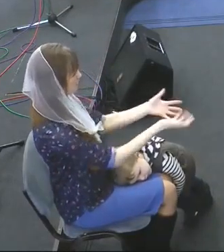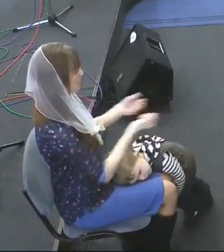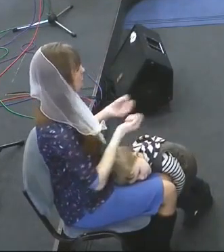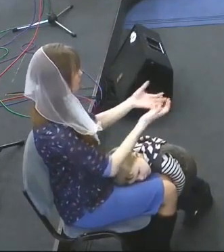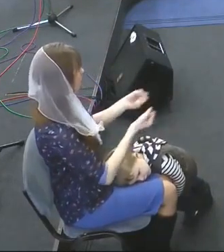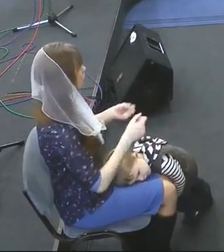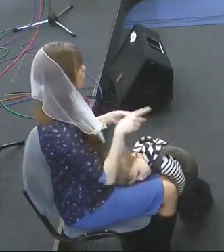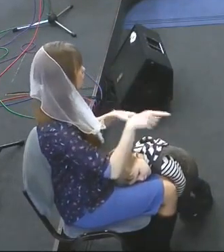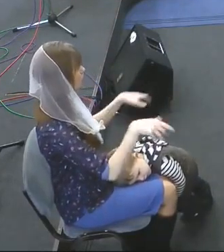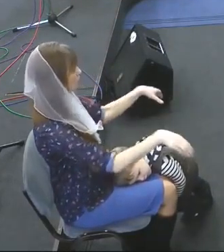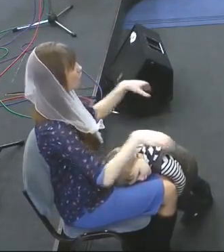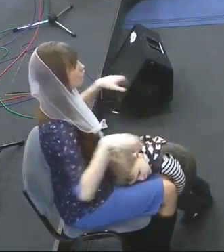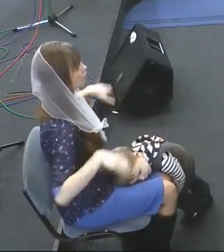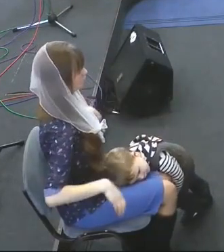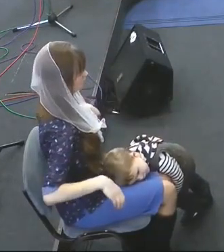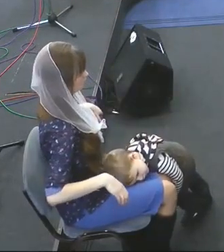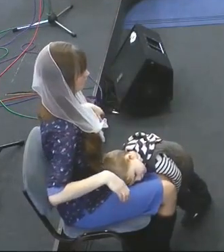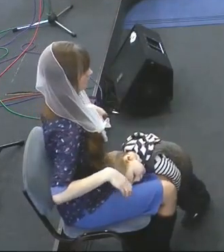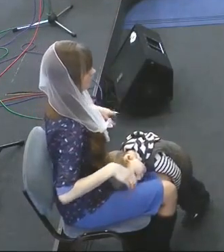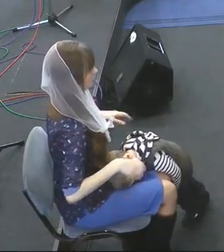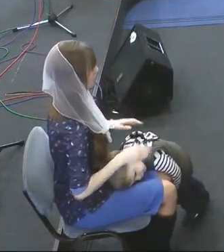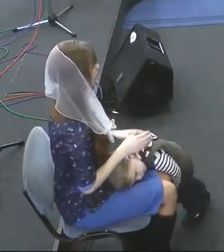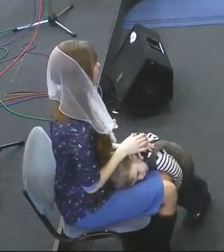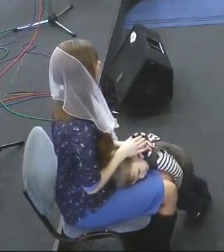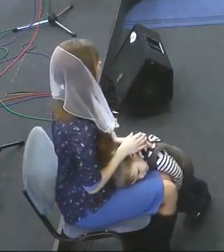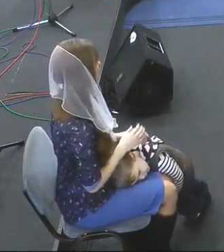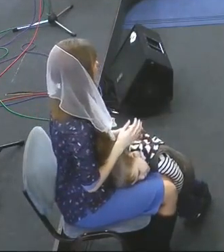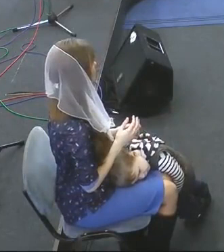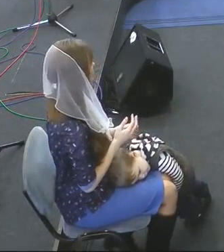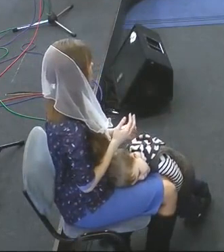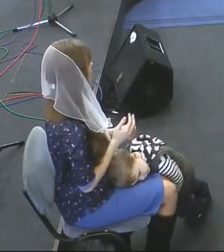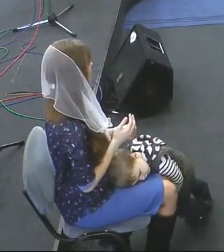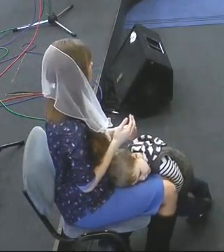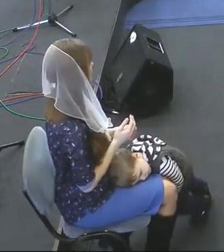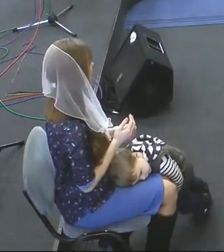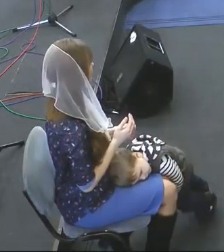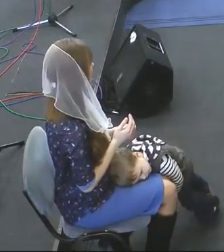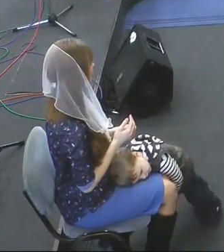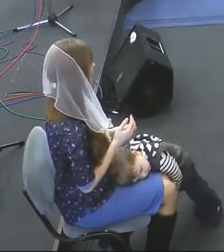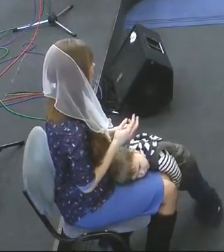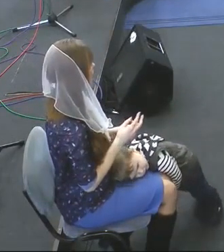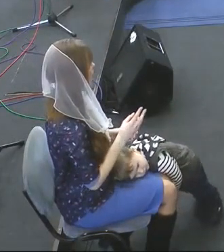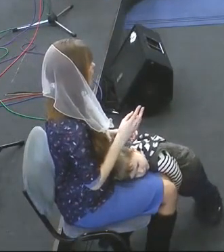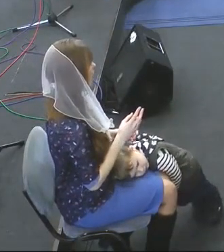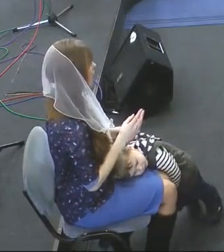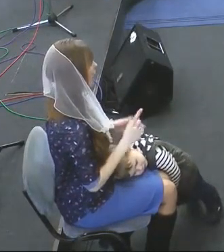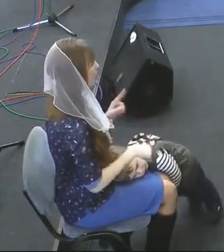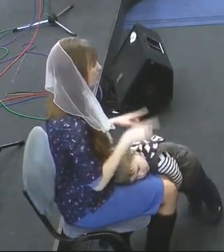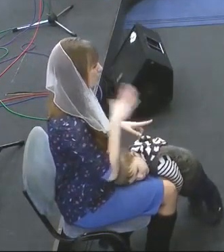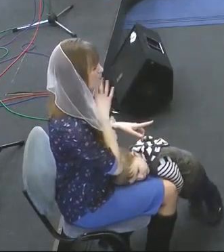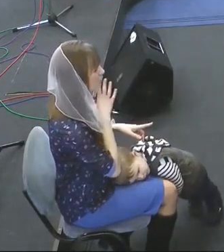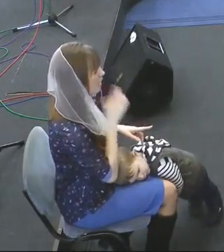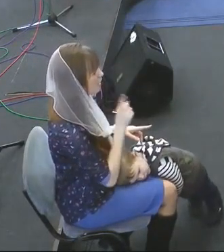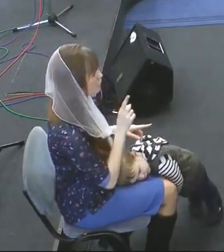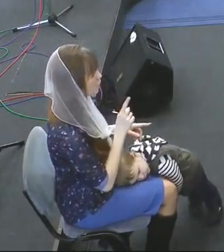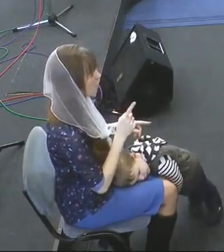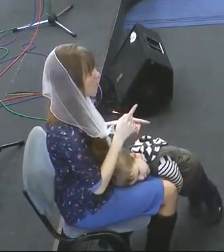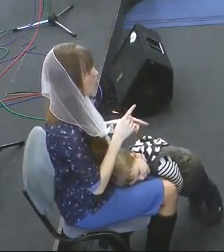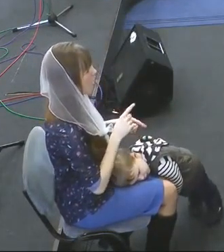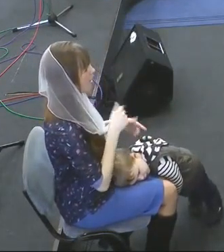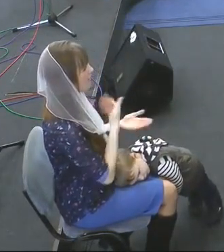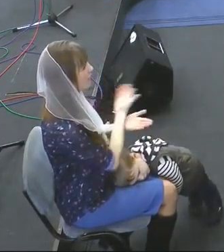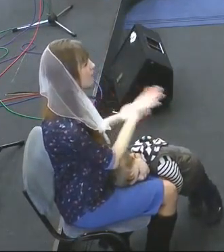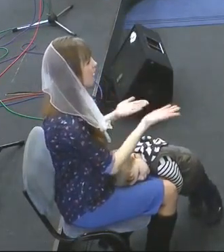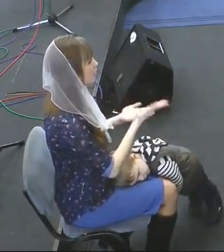ми, знаєте, от, здається, ніде не займаємо посади, але в своєму житті, в своєму серці. Хто твій цар, хто